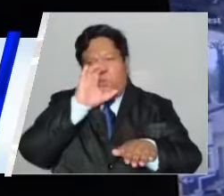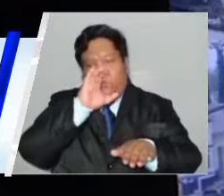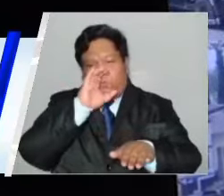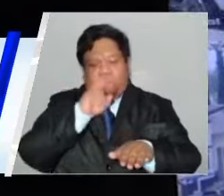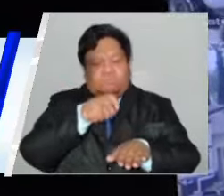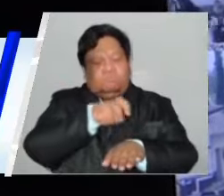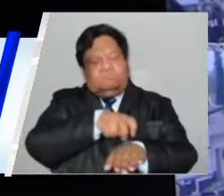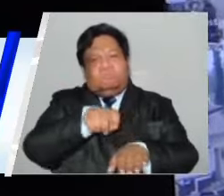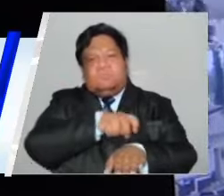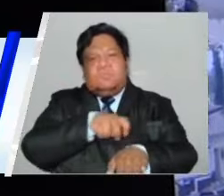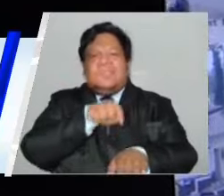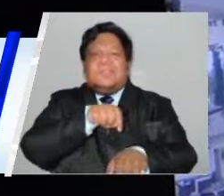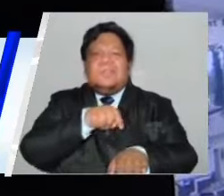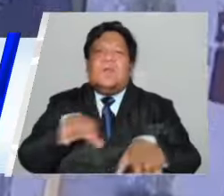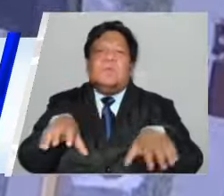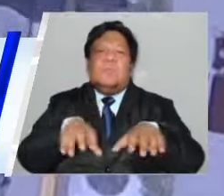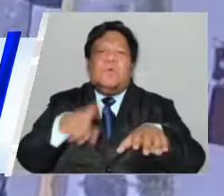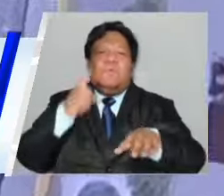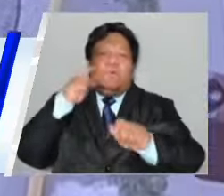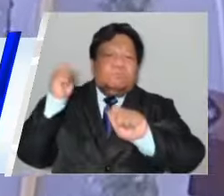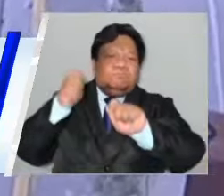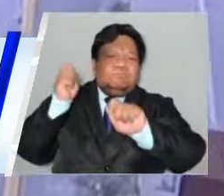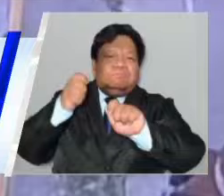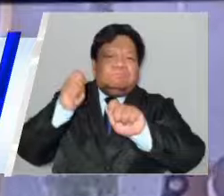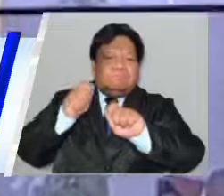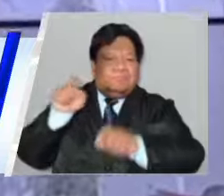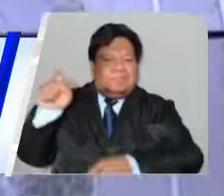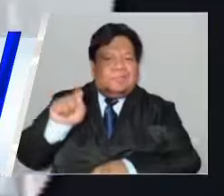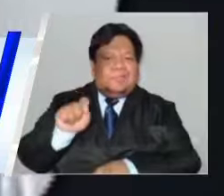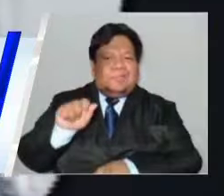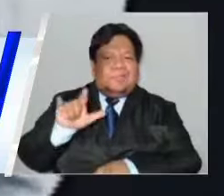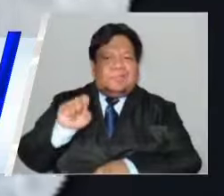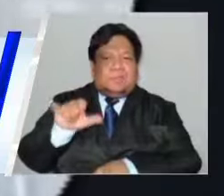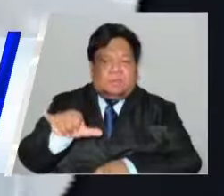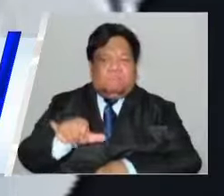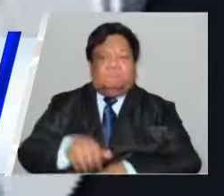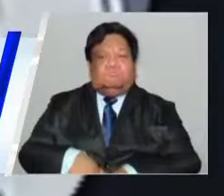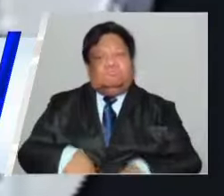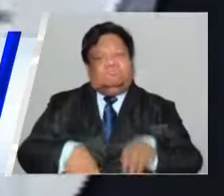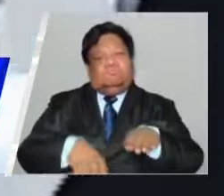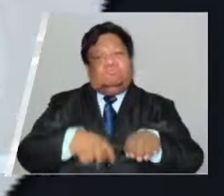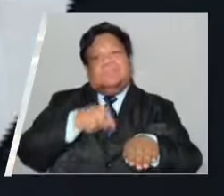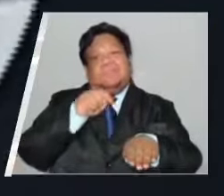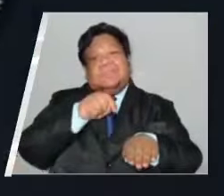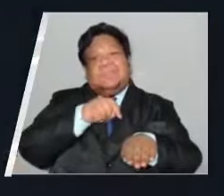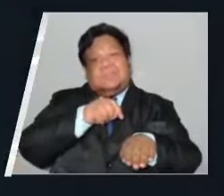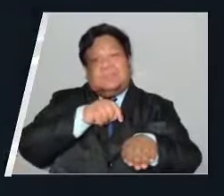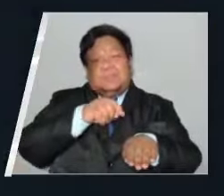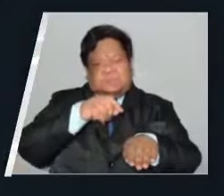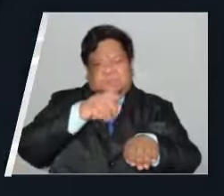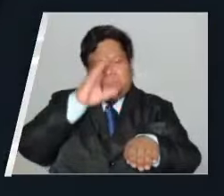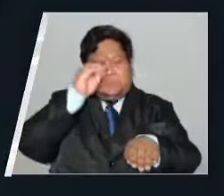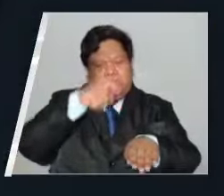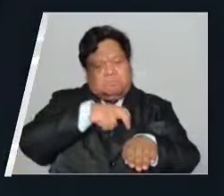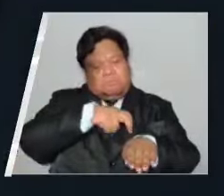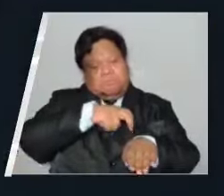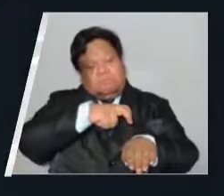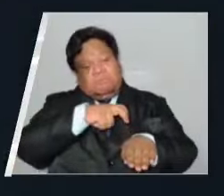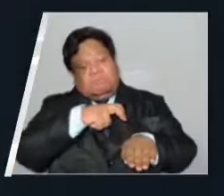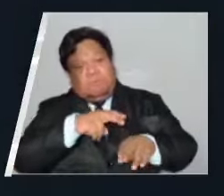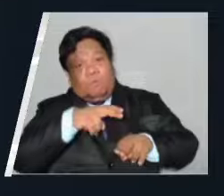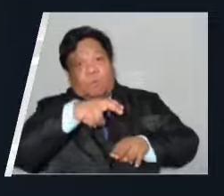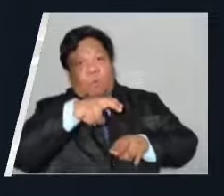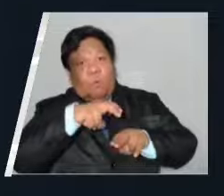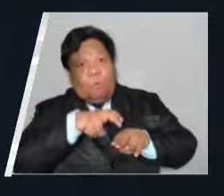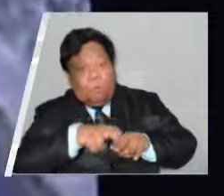site sa Talisay City sa Cebu. Paupo sana sa gilid ang isa sa mga sakay ng truck sa likod nang bigla siyang nahulog. Bahagya